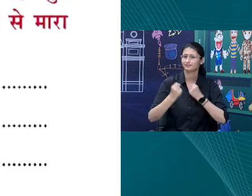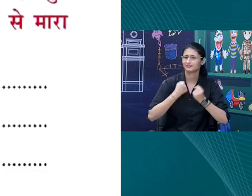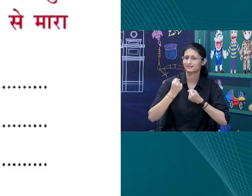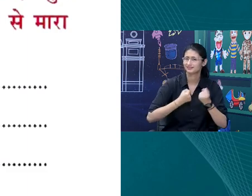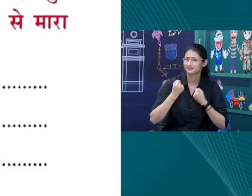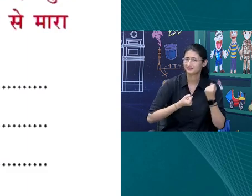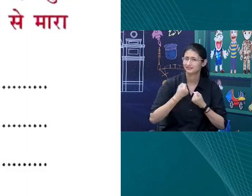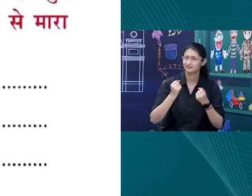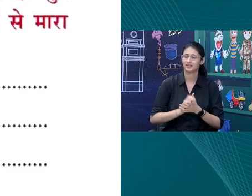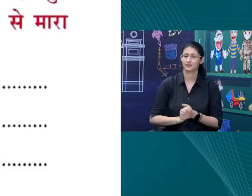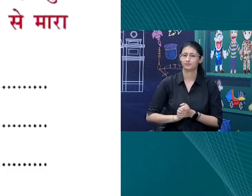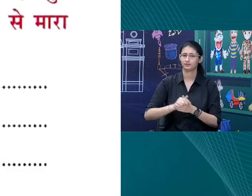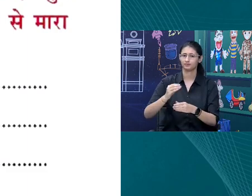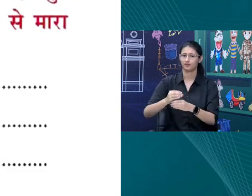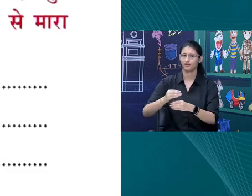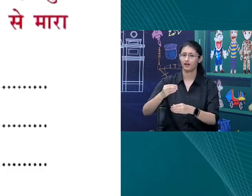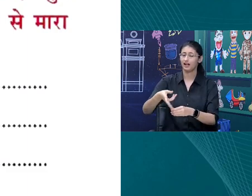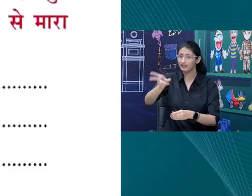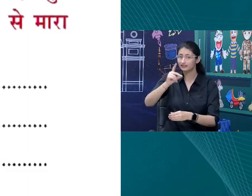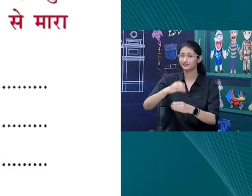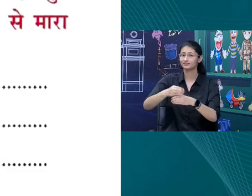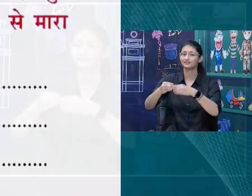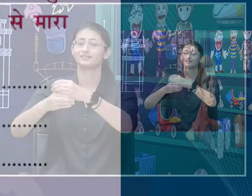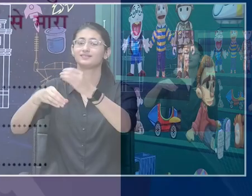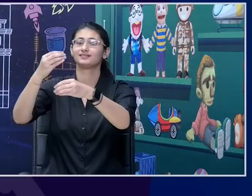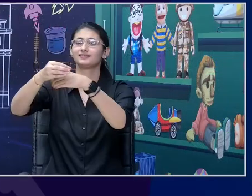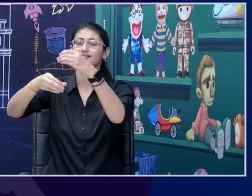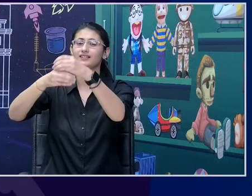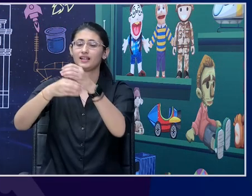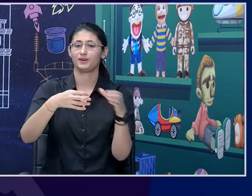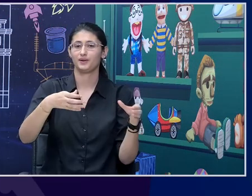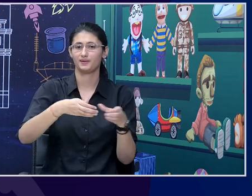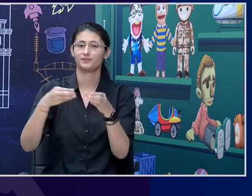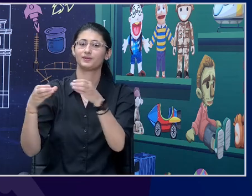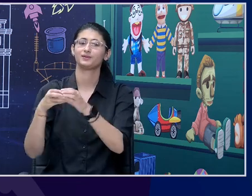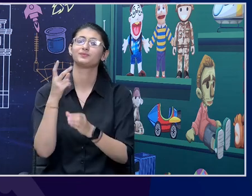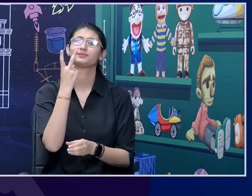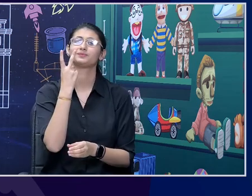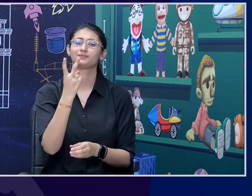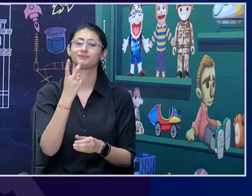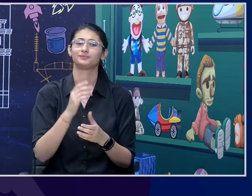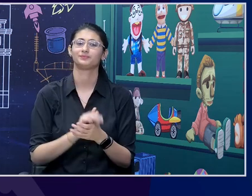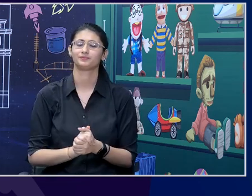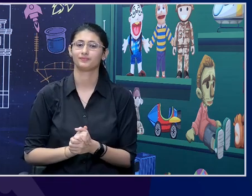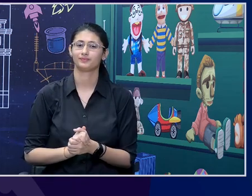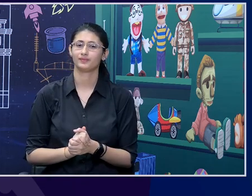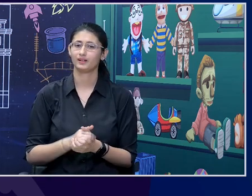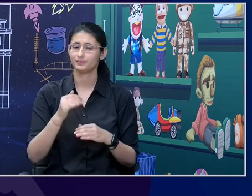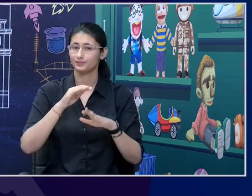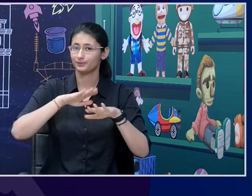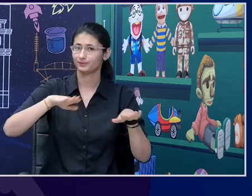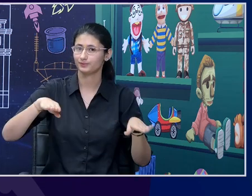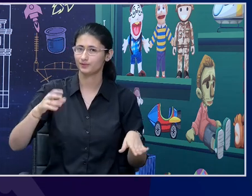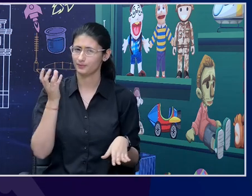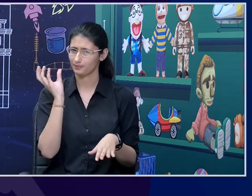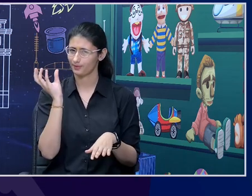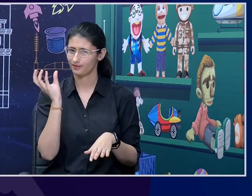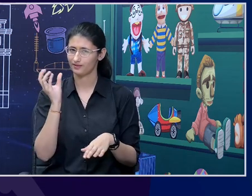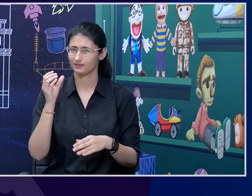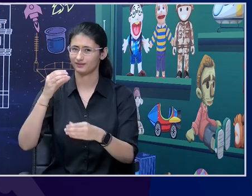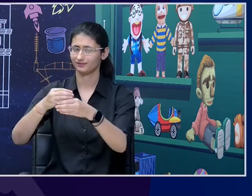होता है की उन्हें वह सारी दोबारा लाइन में लगाते हैं तीन बार लोग जो है उसको फिर से टावर बनाने में मेहनत कर रहे होते हैं और वह गेंद से